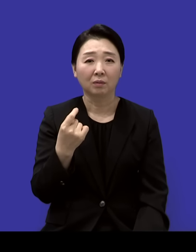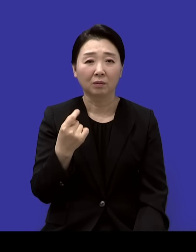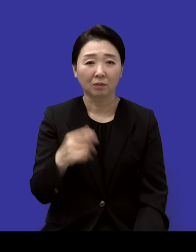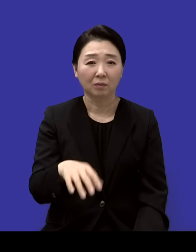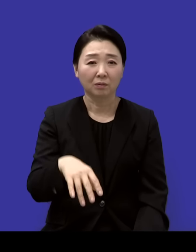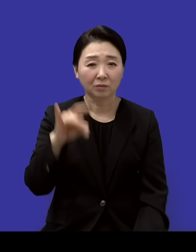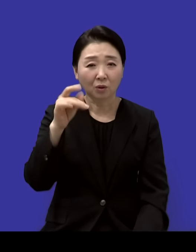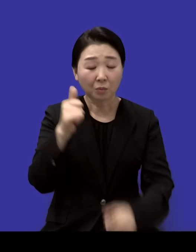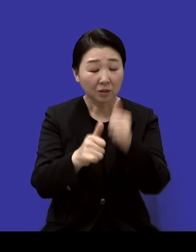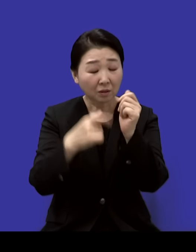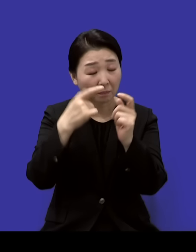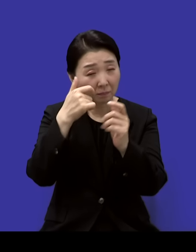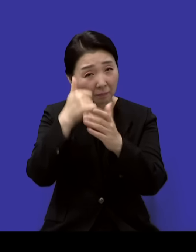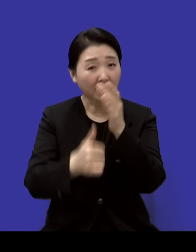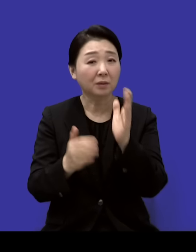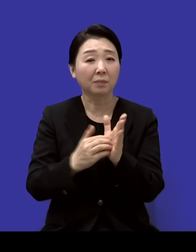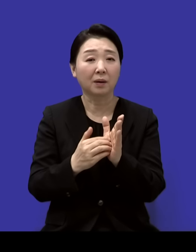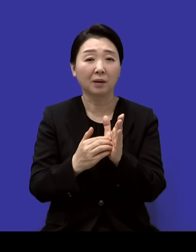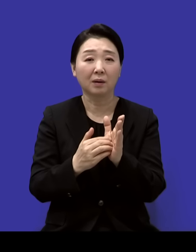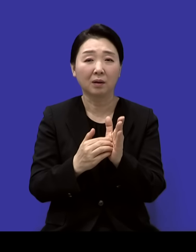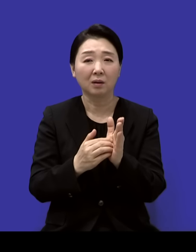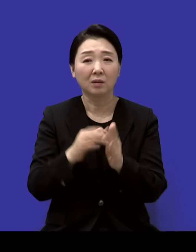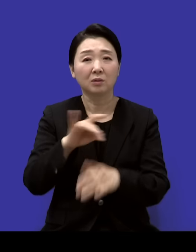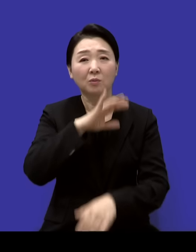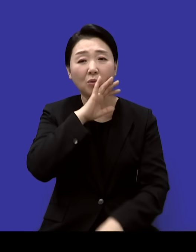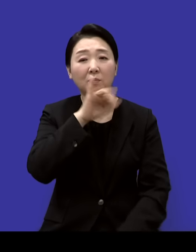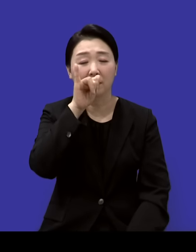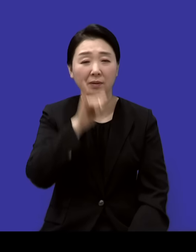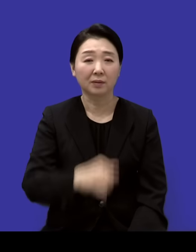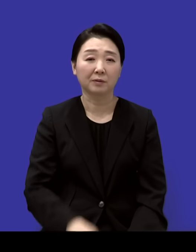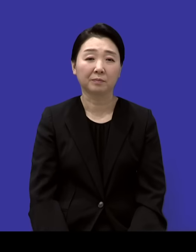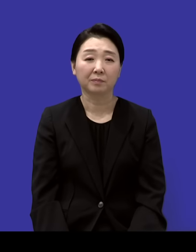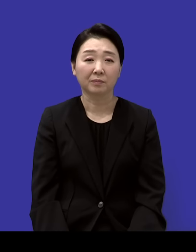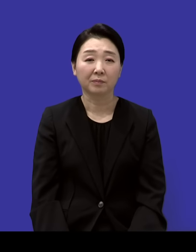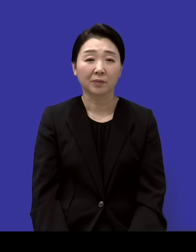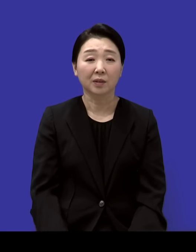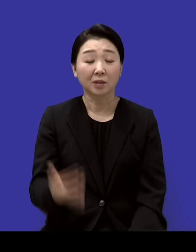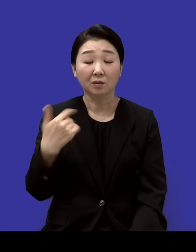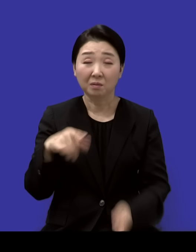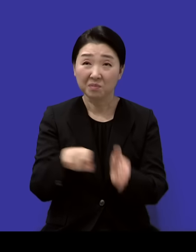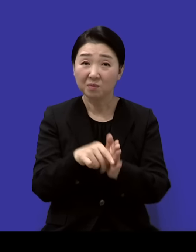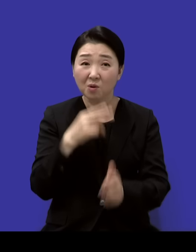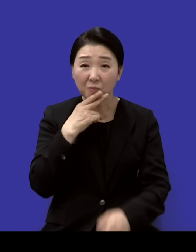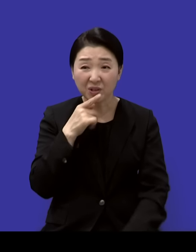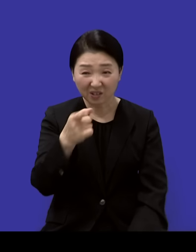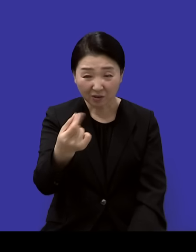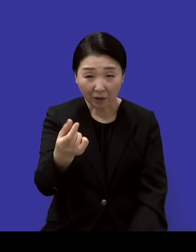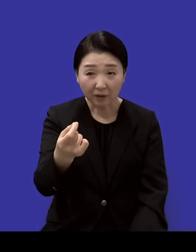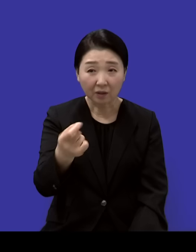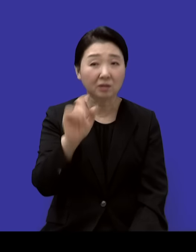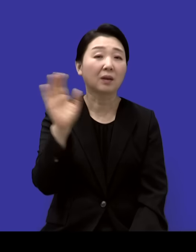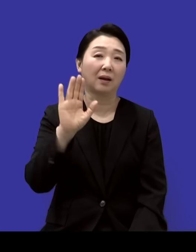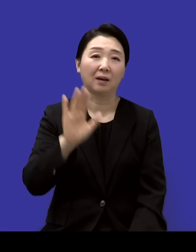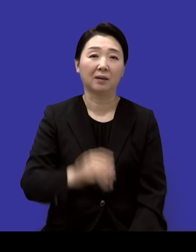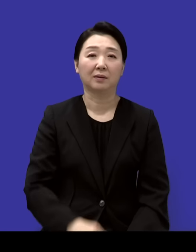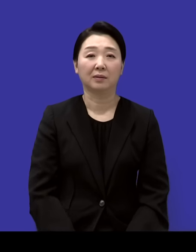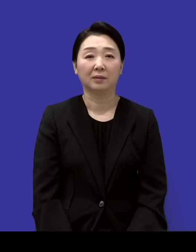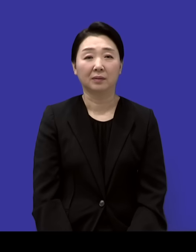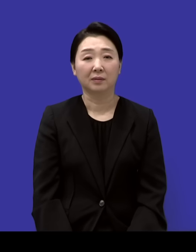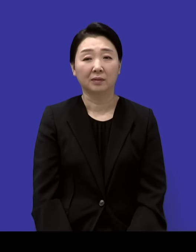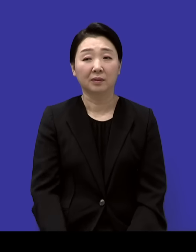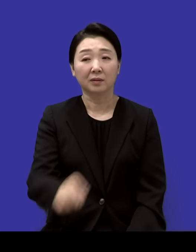처음으로 시험이라는 거에 빠지는 거예요. 네. 처음으로 원망이란 마음을 가져보는 거예요. 이전까지는 좀 믿음이 없어서 저러지 했는데 그게 아닌 거예요. 네.